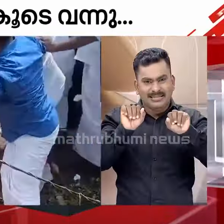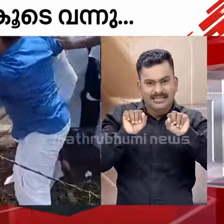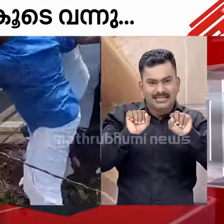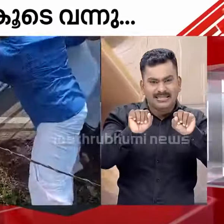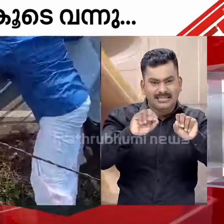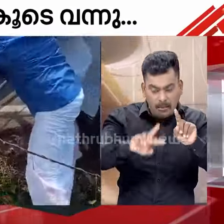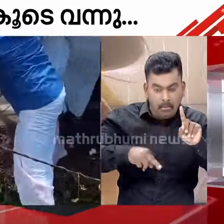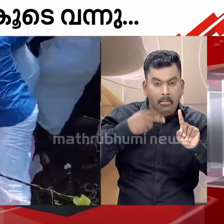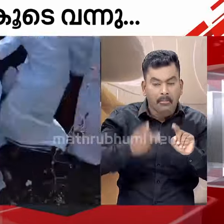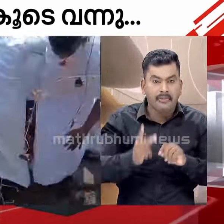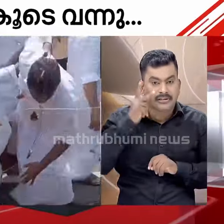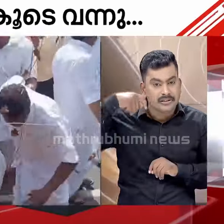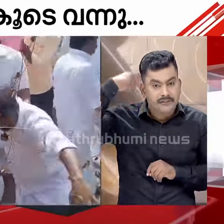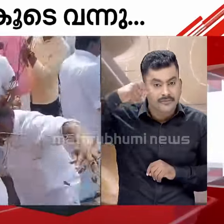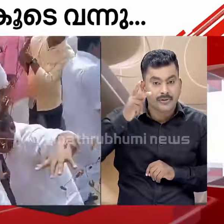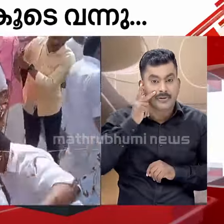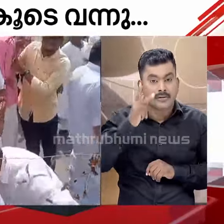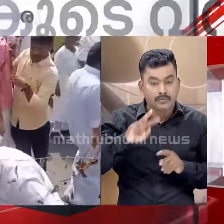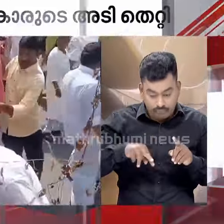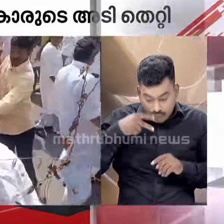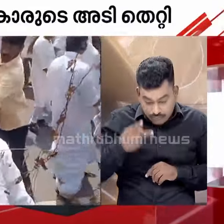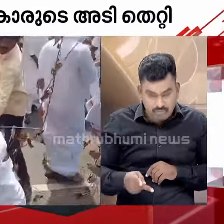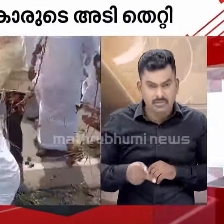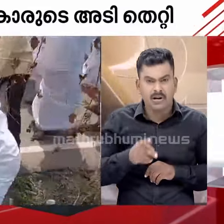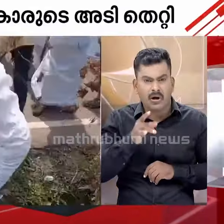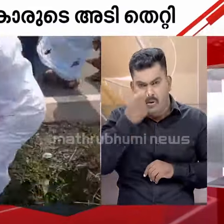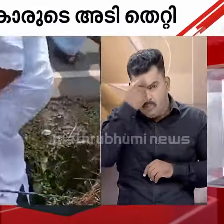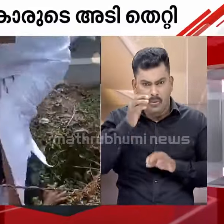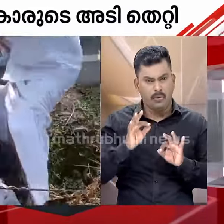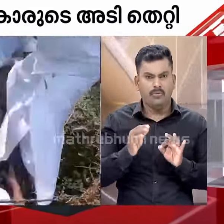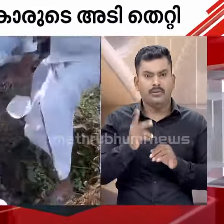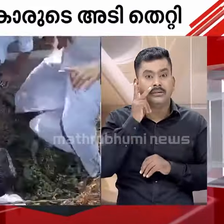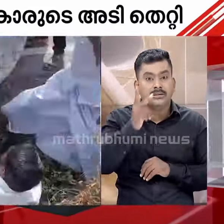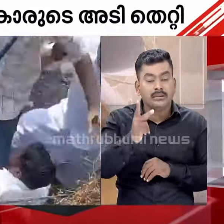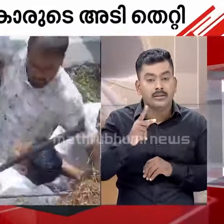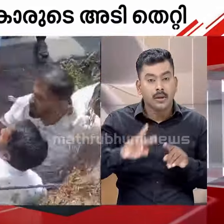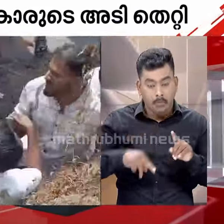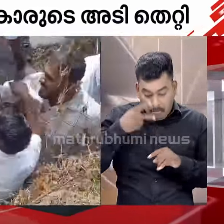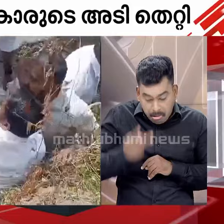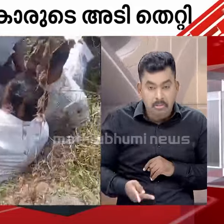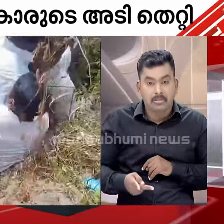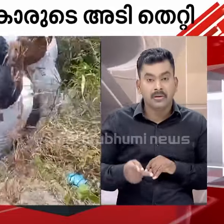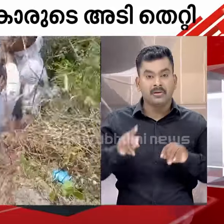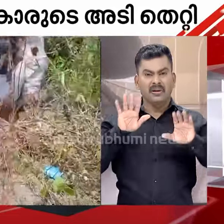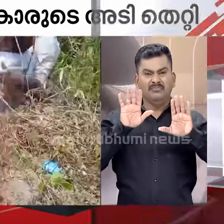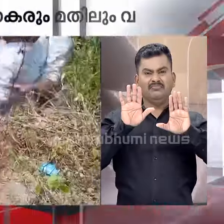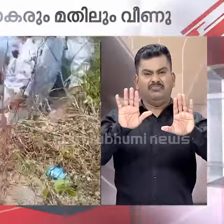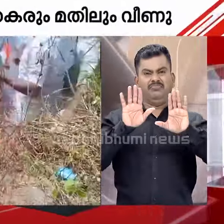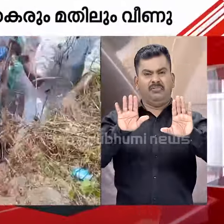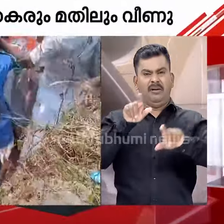നടത്തിയ മാർച്ചിനിടയിലാണ് സംഭവം. കുഴിയിൽ വീണവർക്ക് കാര്യമായ പരിക്കേറ്റിട്ടില്ല. അതേസമയം പിടിവലിക്കിടെ ബാരിക്കേഡുകൾ മറിഞ്ഞു വീണതോടെ